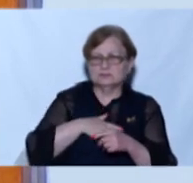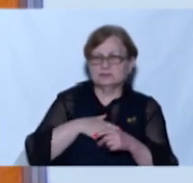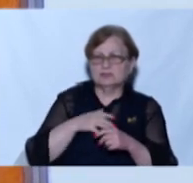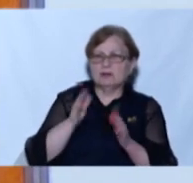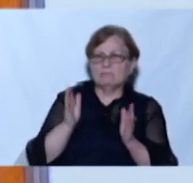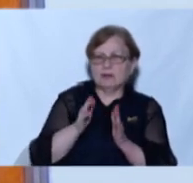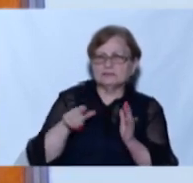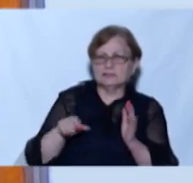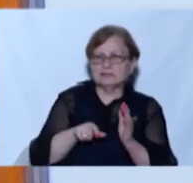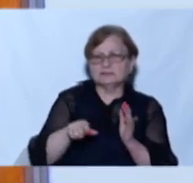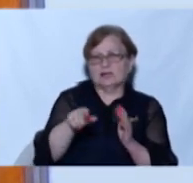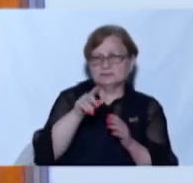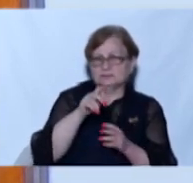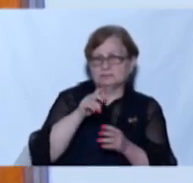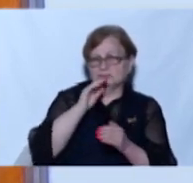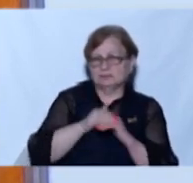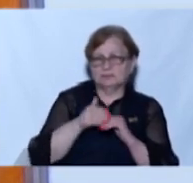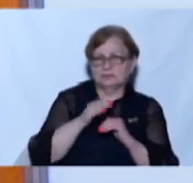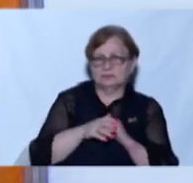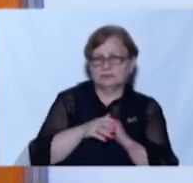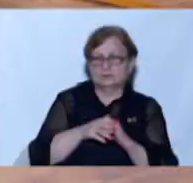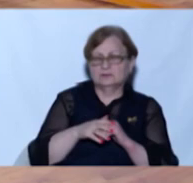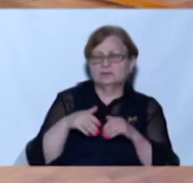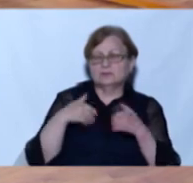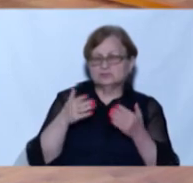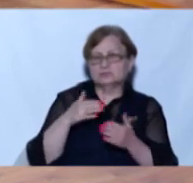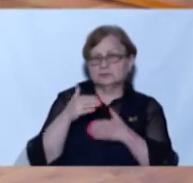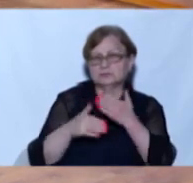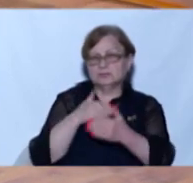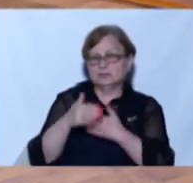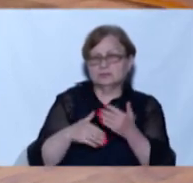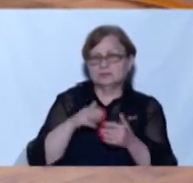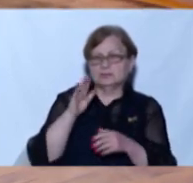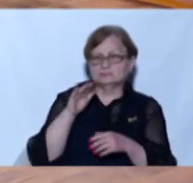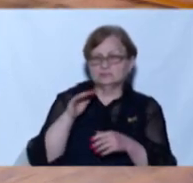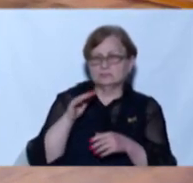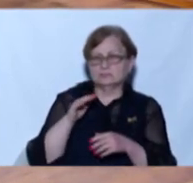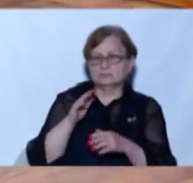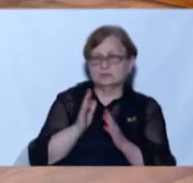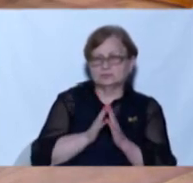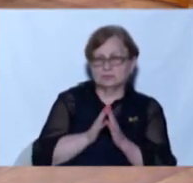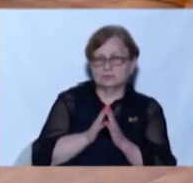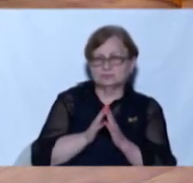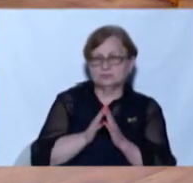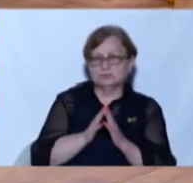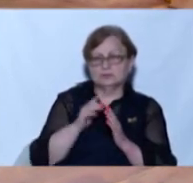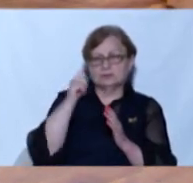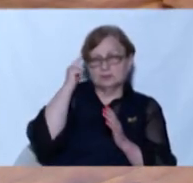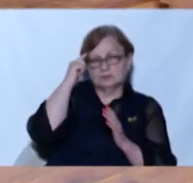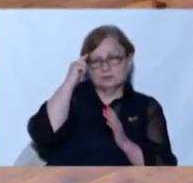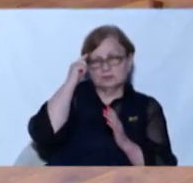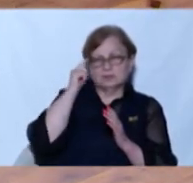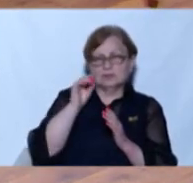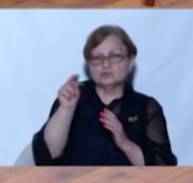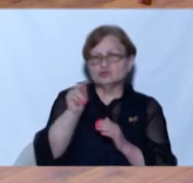ნაკადები იმალება. მე გისურვებთ წარმატებას, გემშვიდობებით და გთხოვთ, იფიქროთ